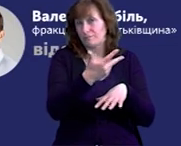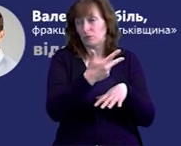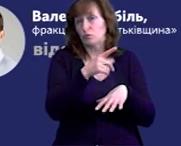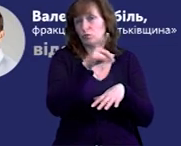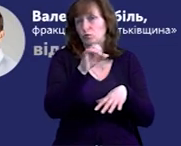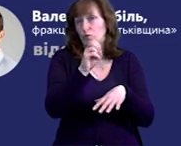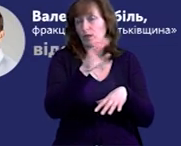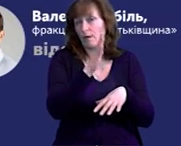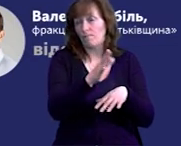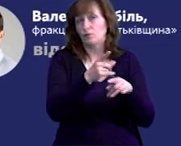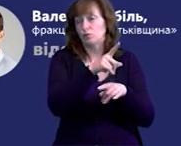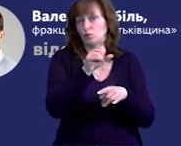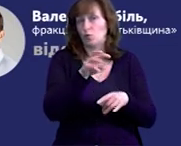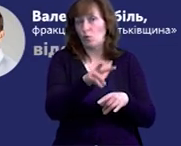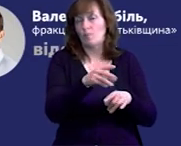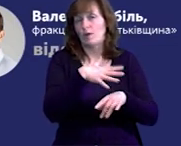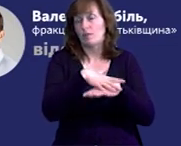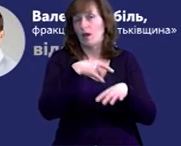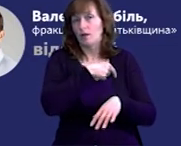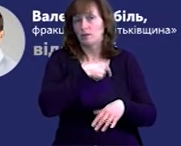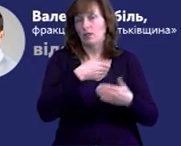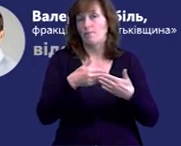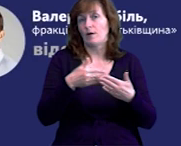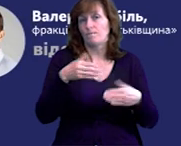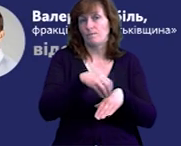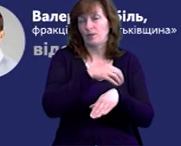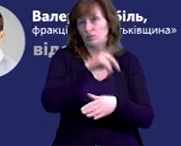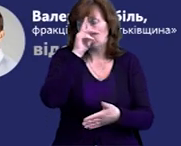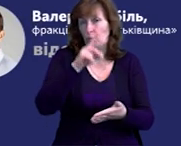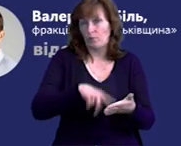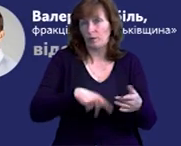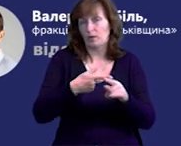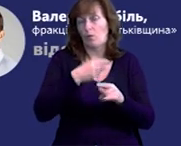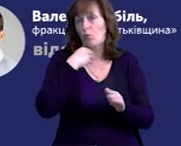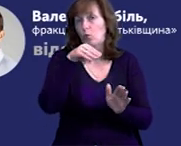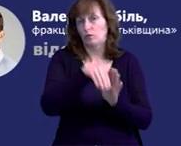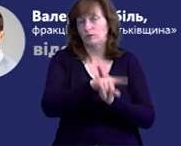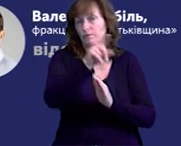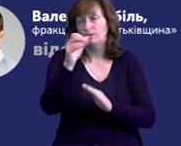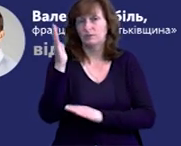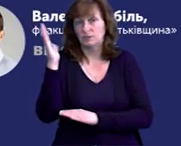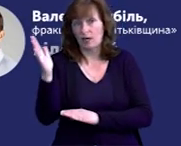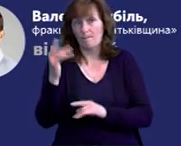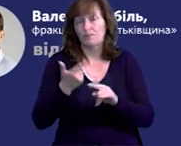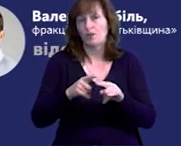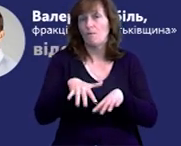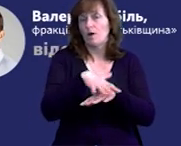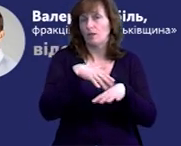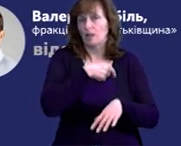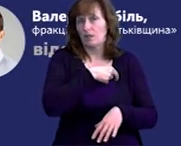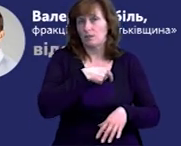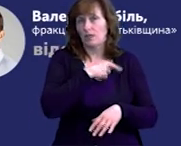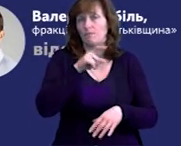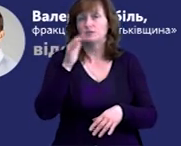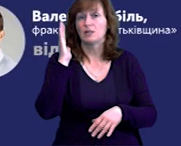Халімон, Максим Зуєв та Валерій Зуб, а також нардеп від депутатської групи «Довіра» Борис Приходько проголосували. За. Нардеп від